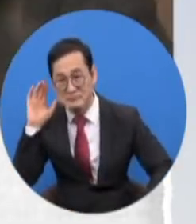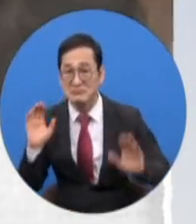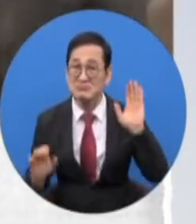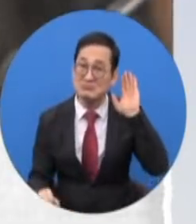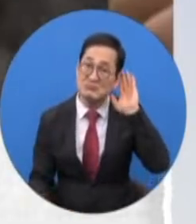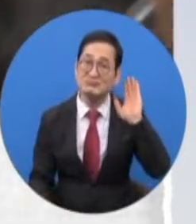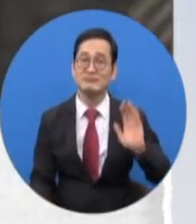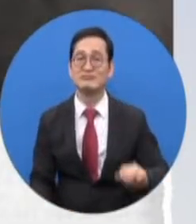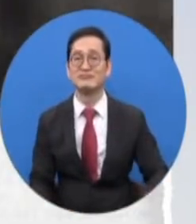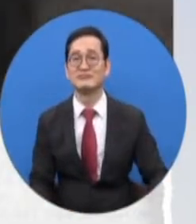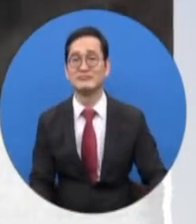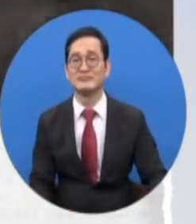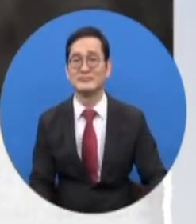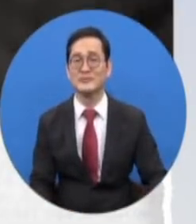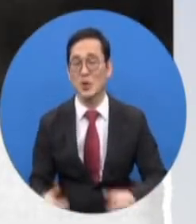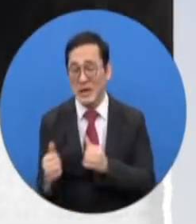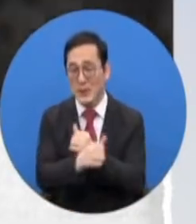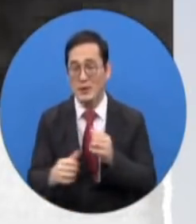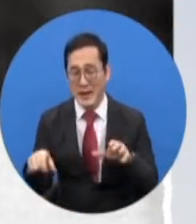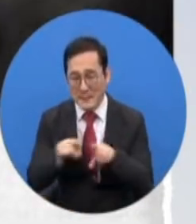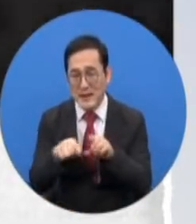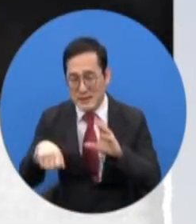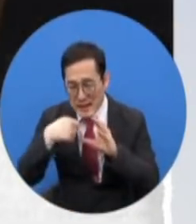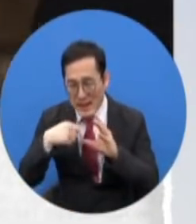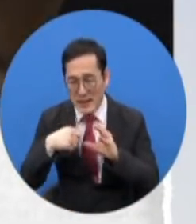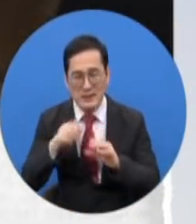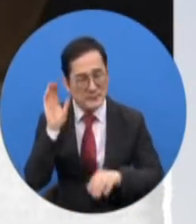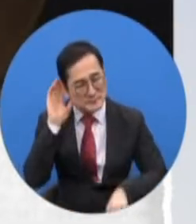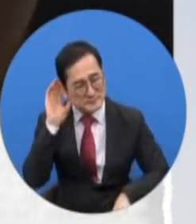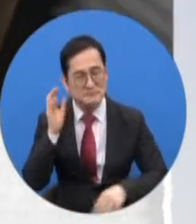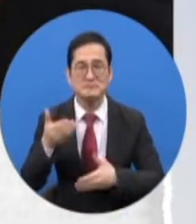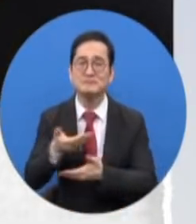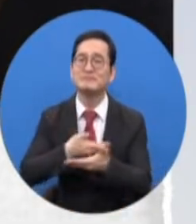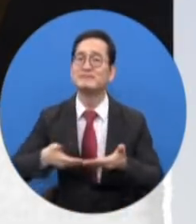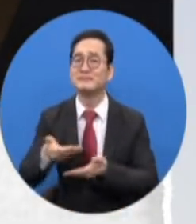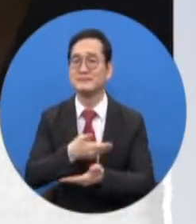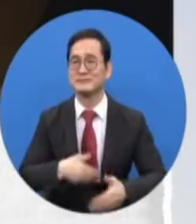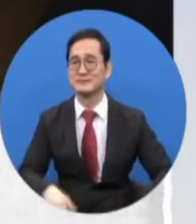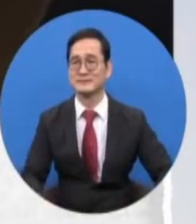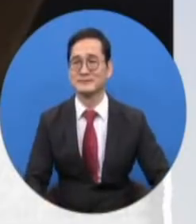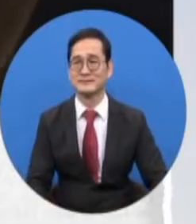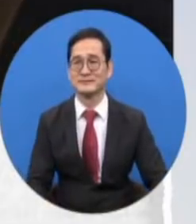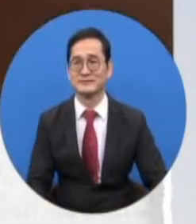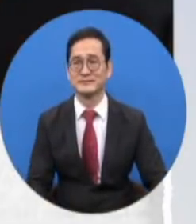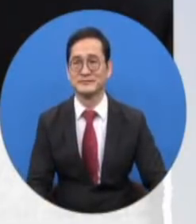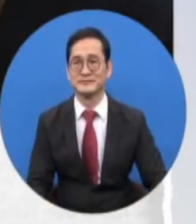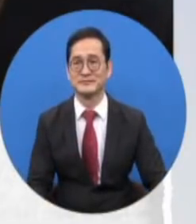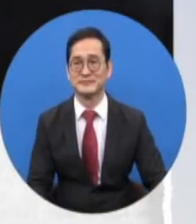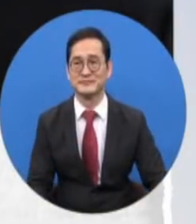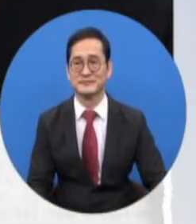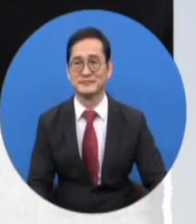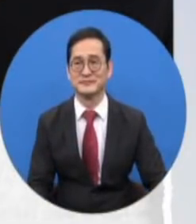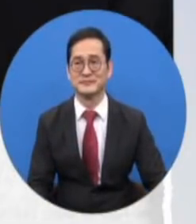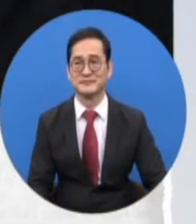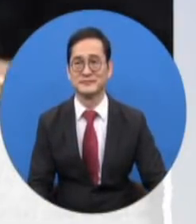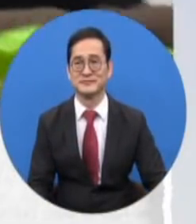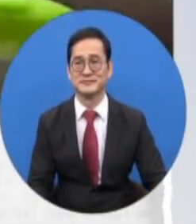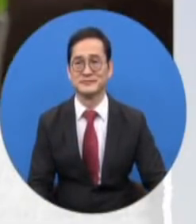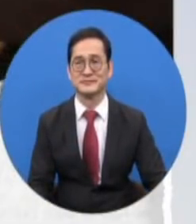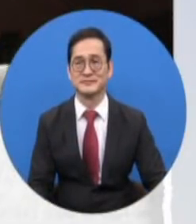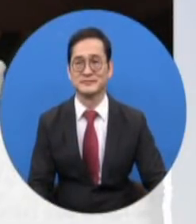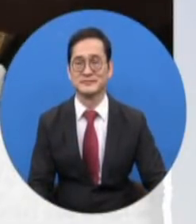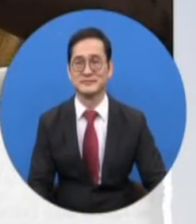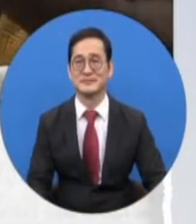식사 자리에서도 계속해서 이어지는 모습을 보이고 있습니다. 아마 혼밥을 하지 안으려고 하는 윤 당선인 개인의